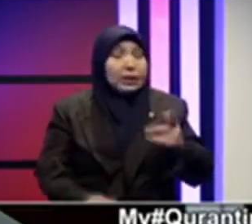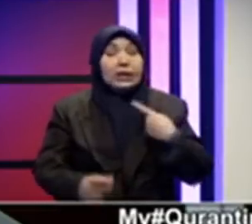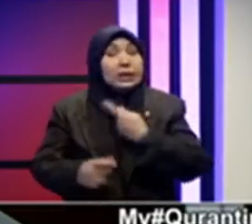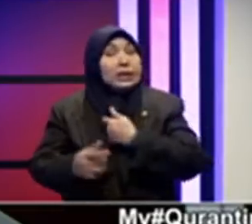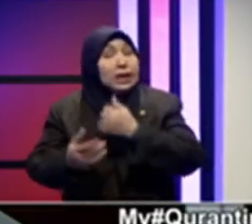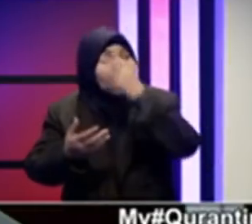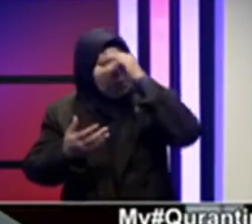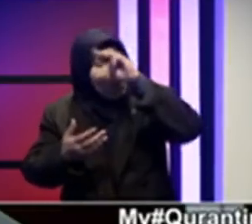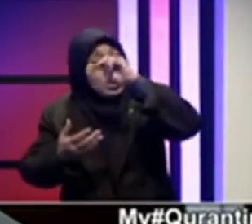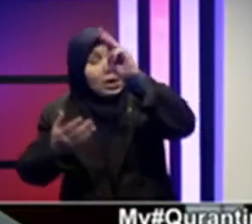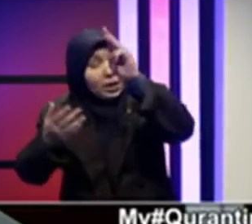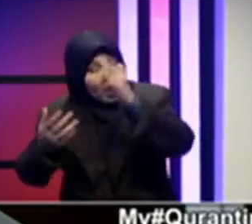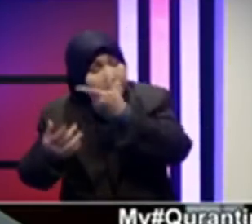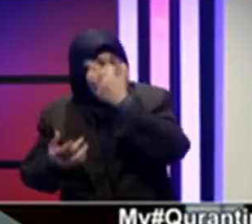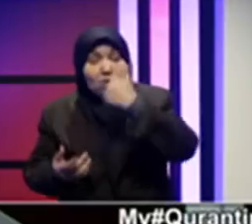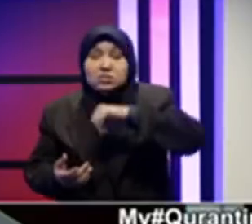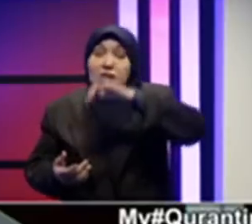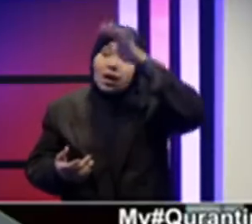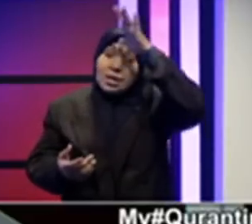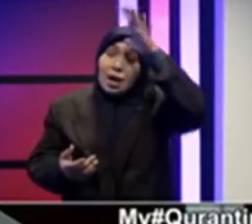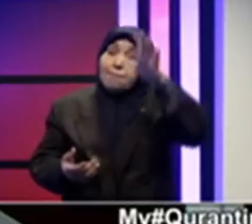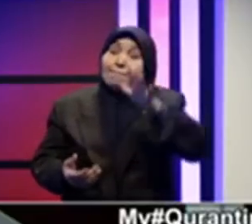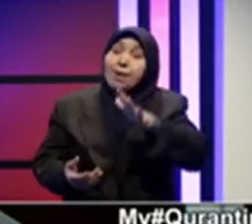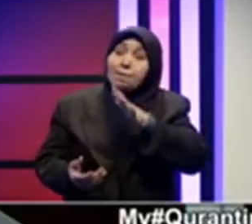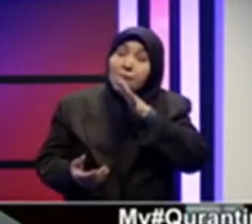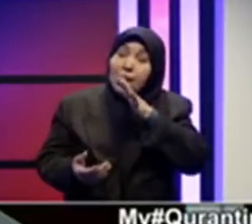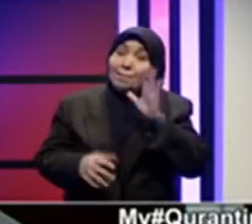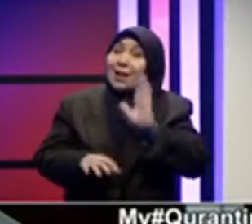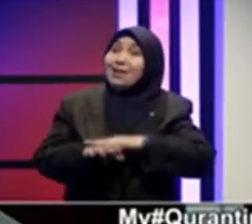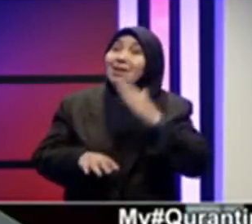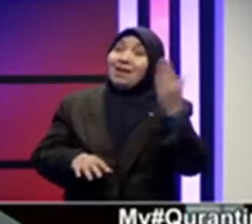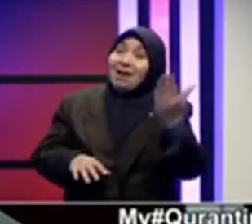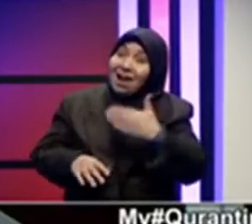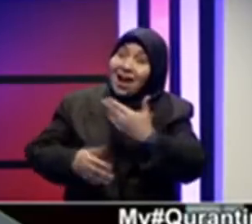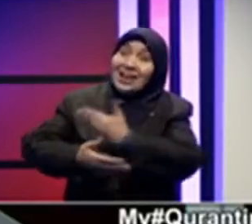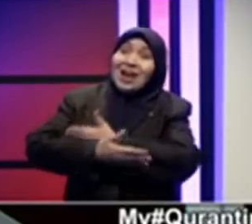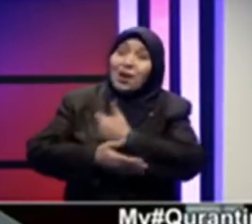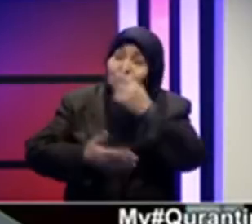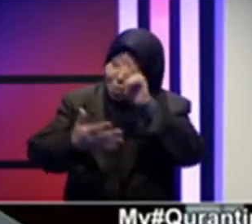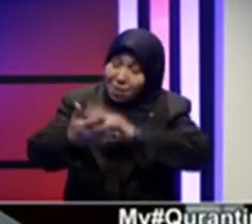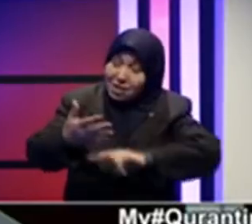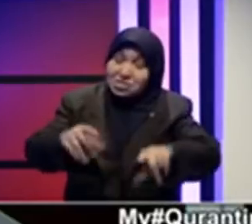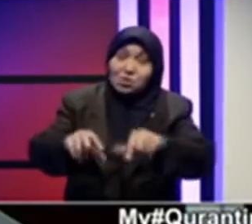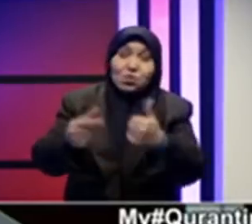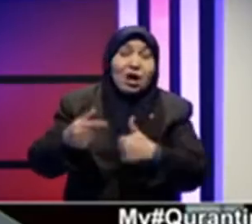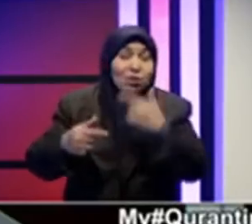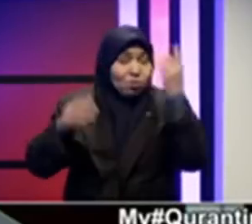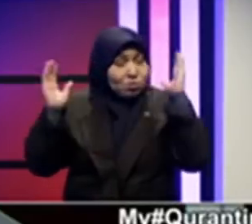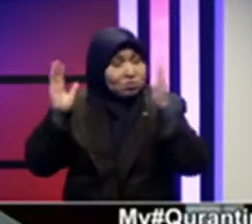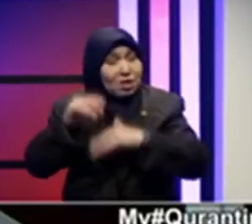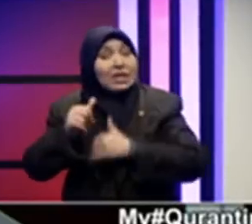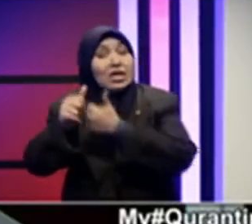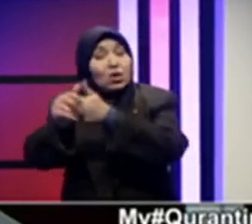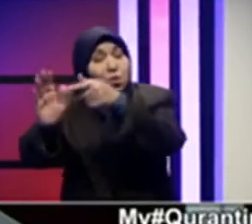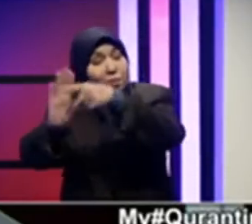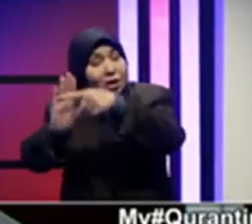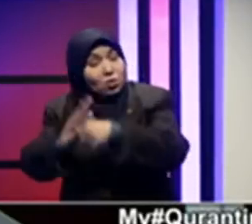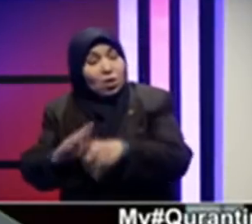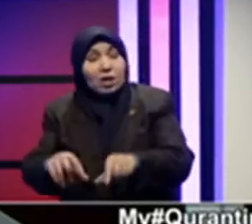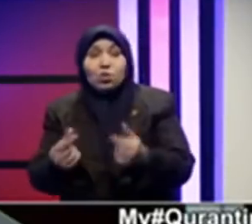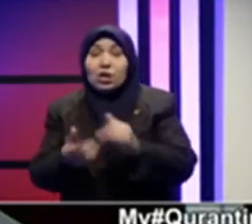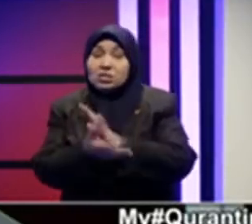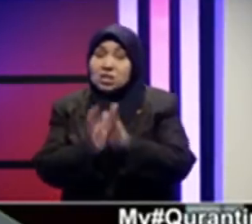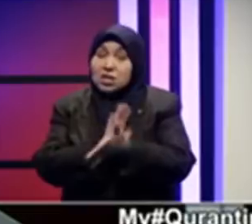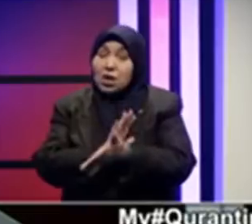apa? Kerana si ayah, si ibu mengajak anak untuk baca Quran, untuk solat, untuk mengikut peraturan Al-Quran. Maka